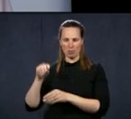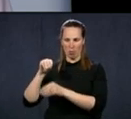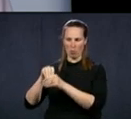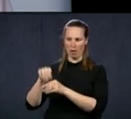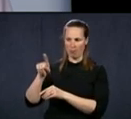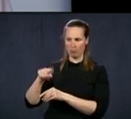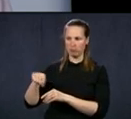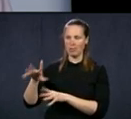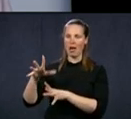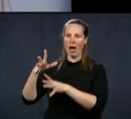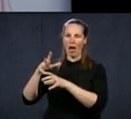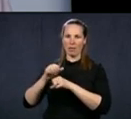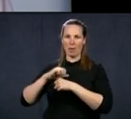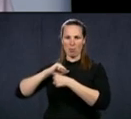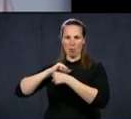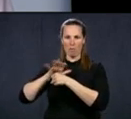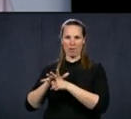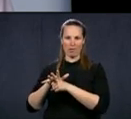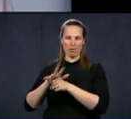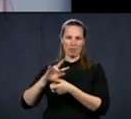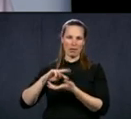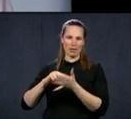de Montréal, ce qui fait qu'on a